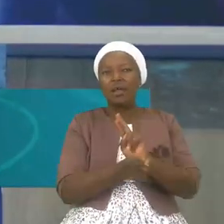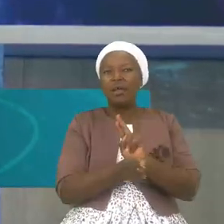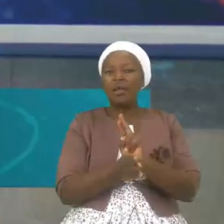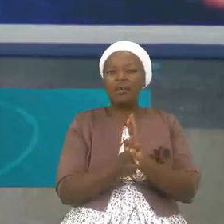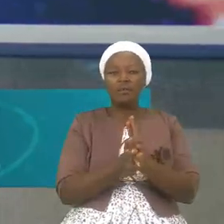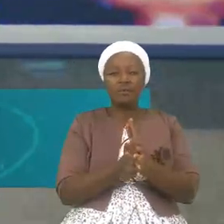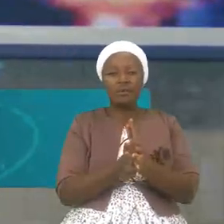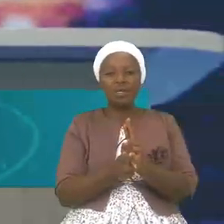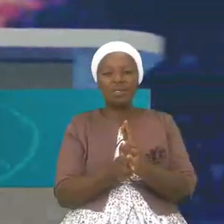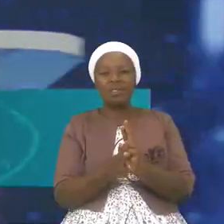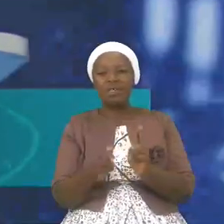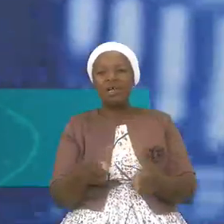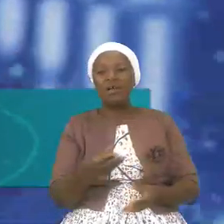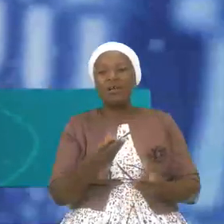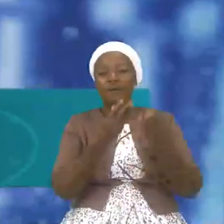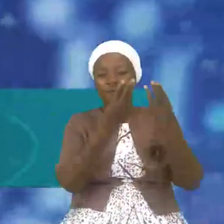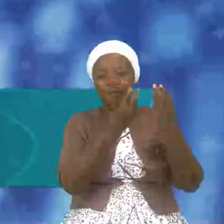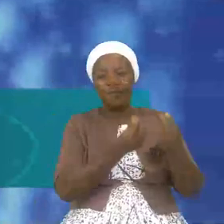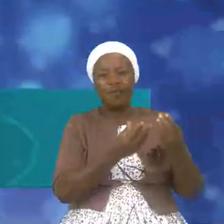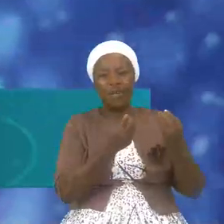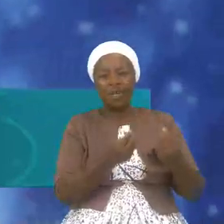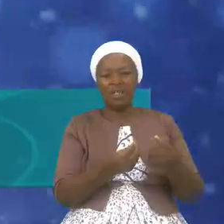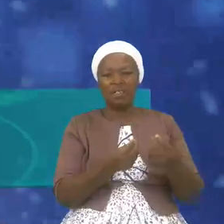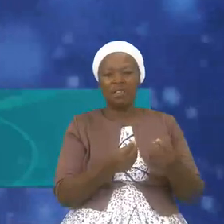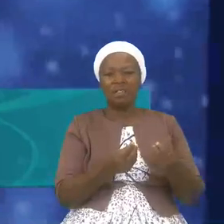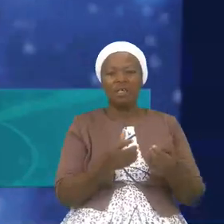blasphème débridé.